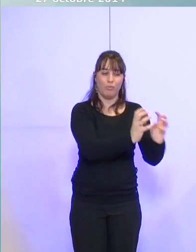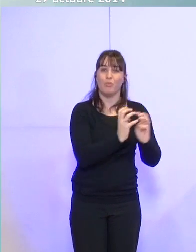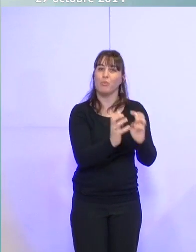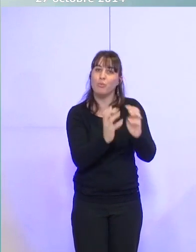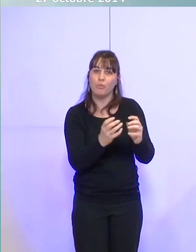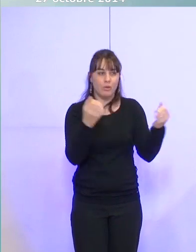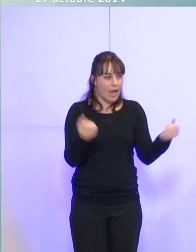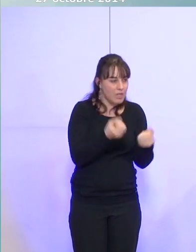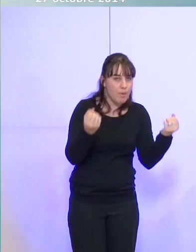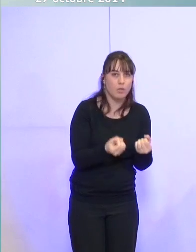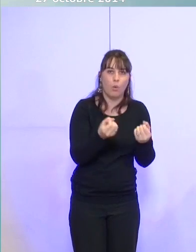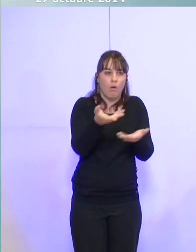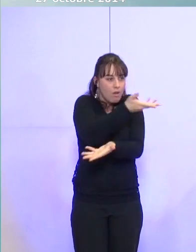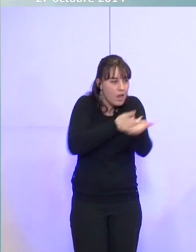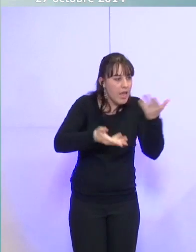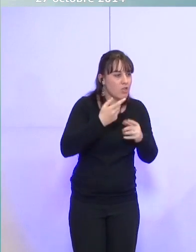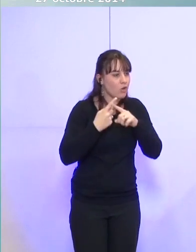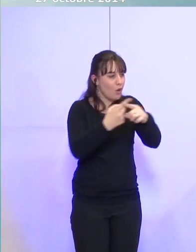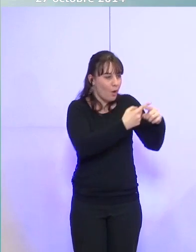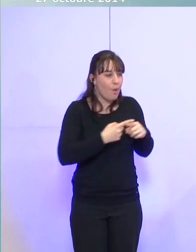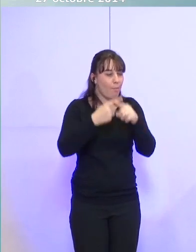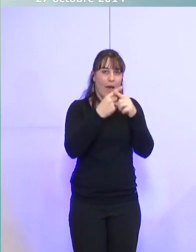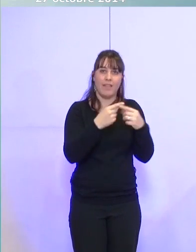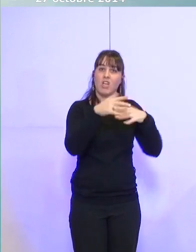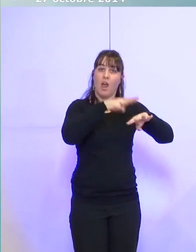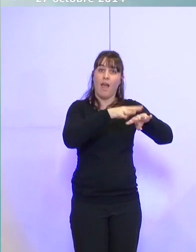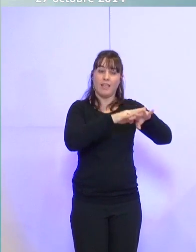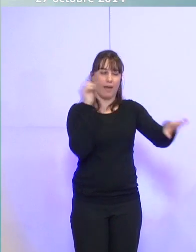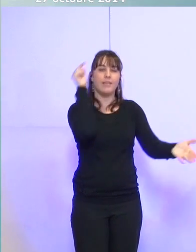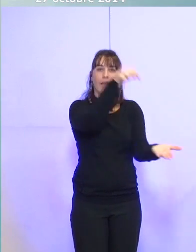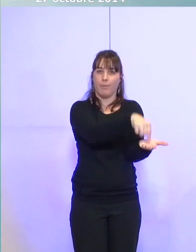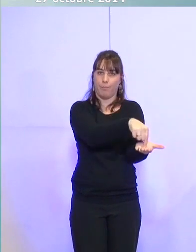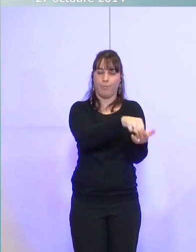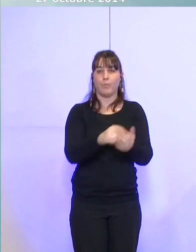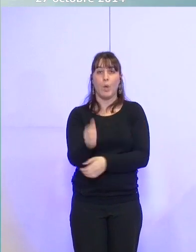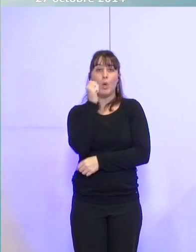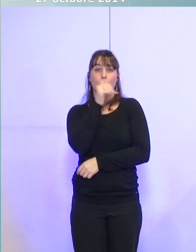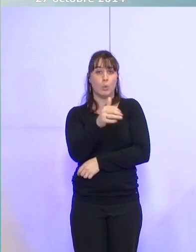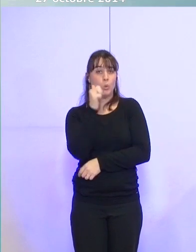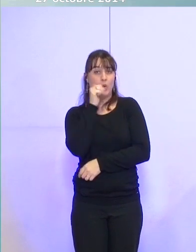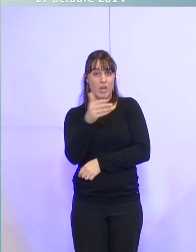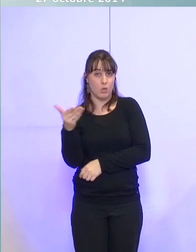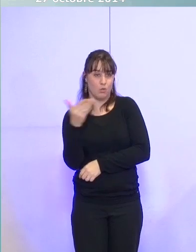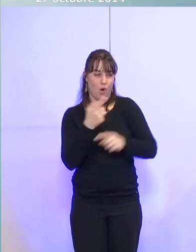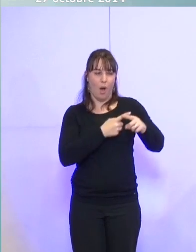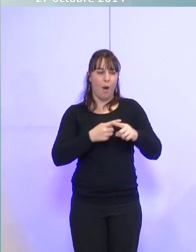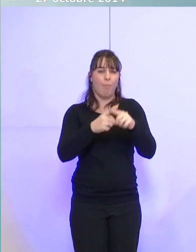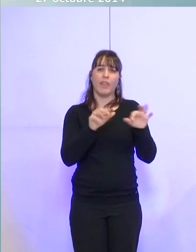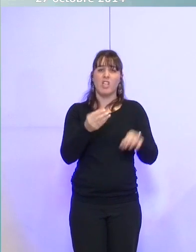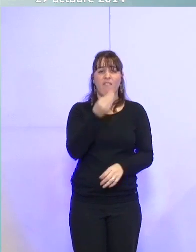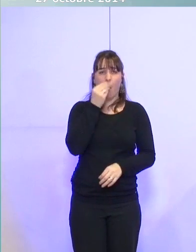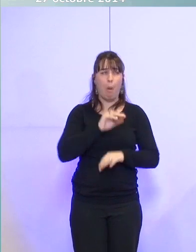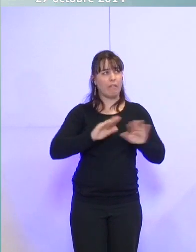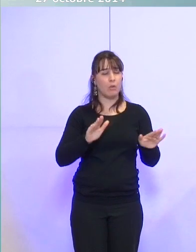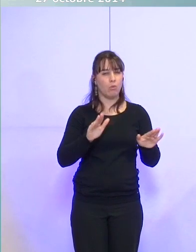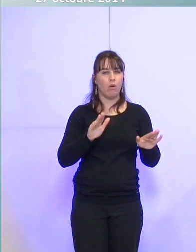d'animation, d'échange et de partage, ouvert sur le quartier. Tous les jours, on y partage bien plus que des repas,